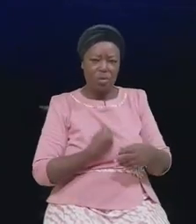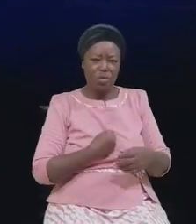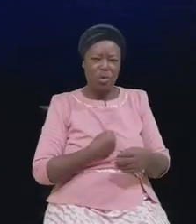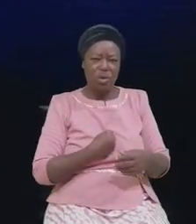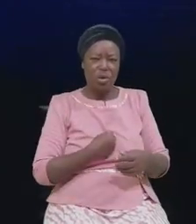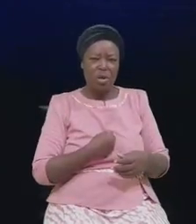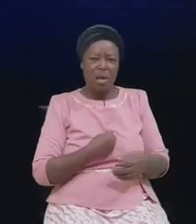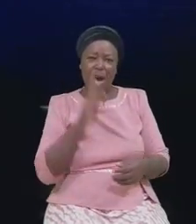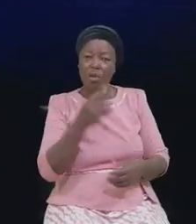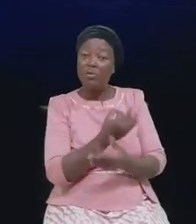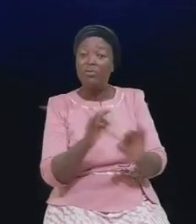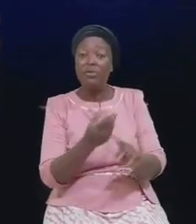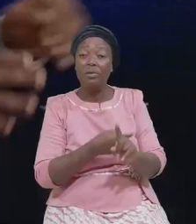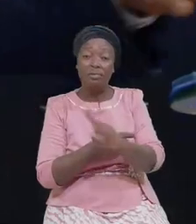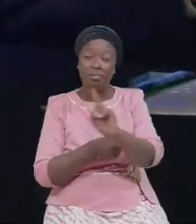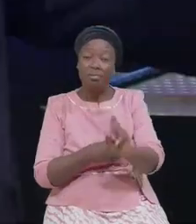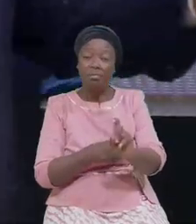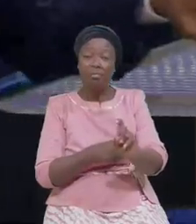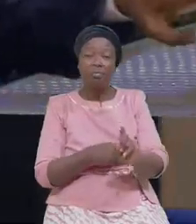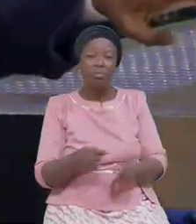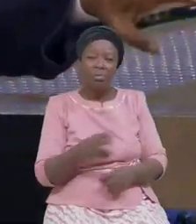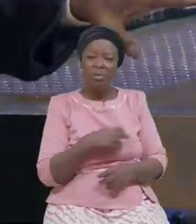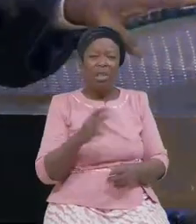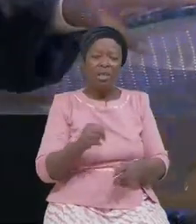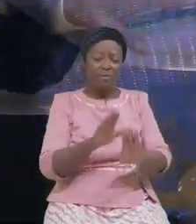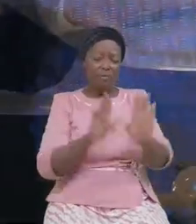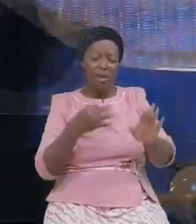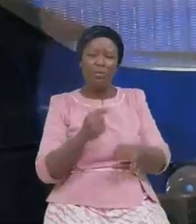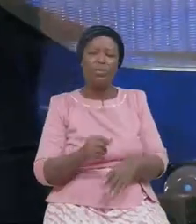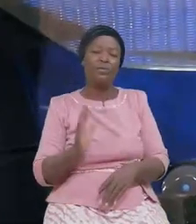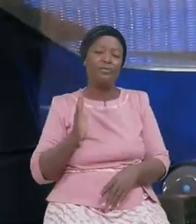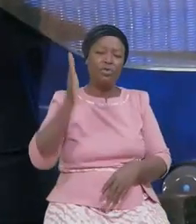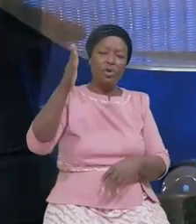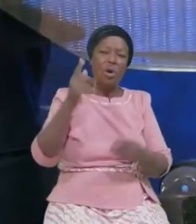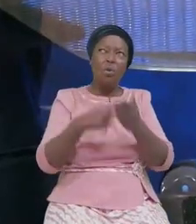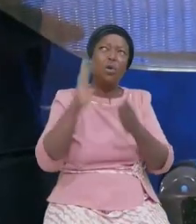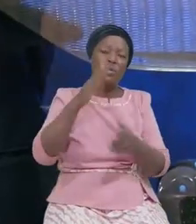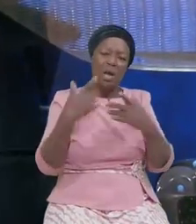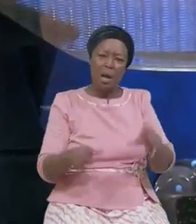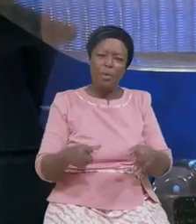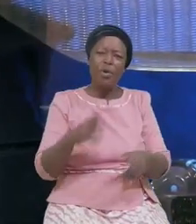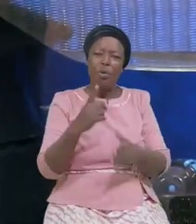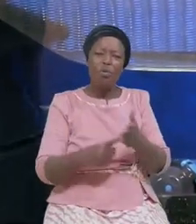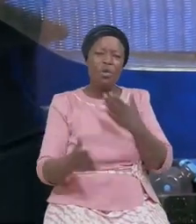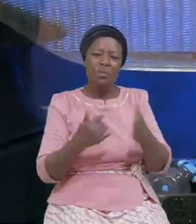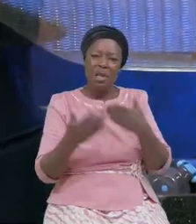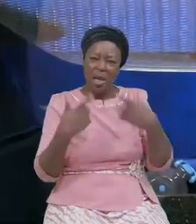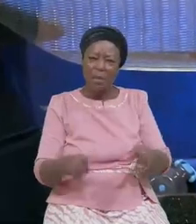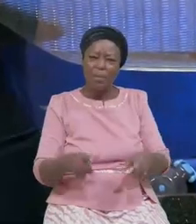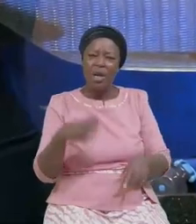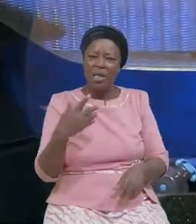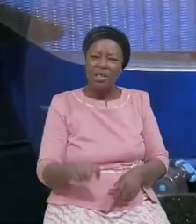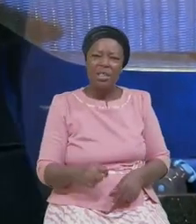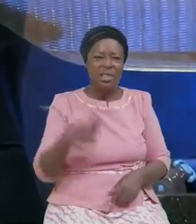êtes libre? La peur du futur. Qu'est-ce qui va se passer après? Qu'est-ce qui pourrait se passer? Les rêves que